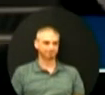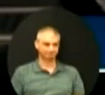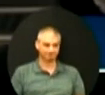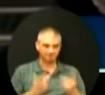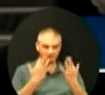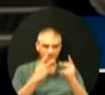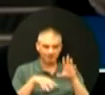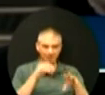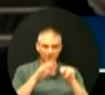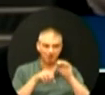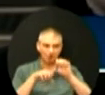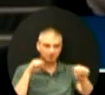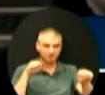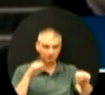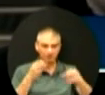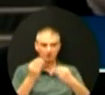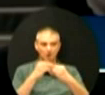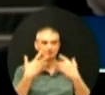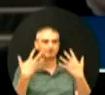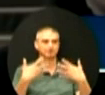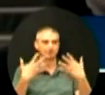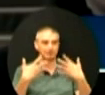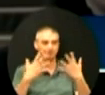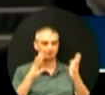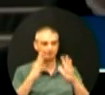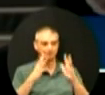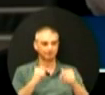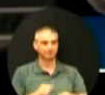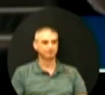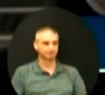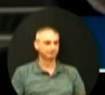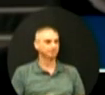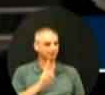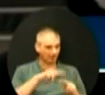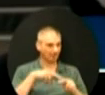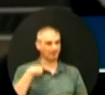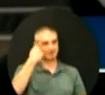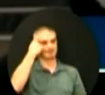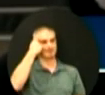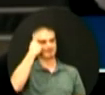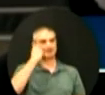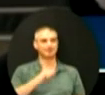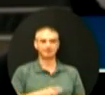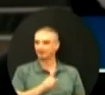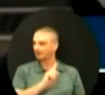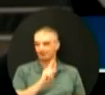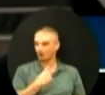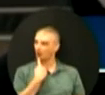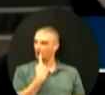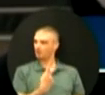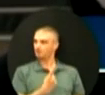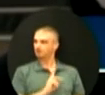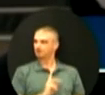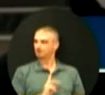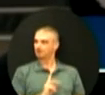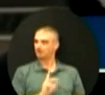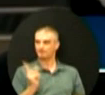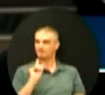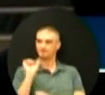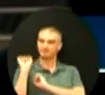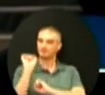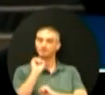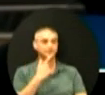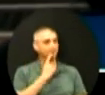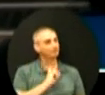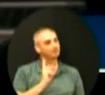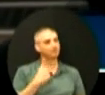מתי הבחירות להסתדרות? בעוד 10 ימים בערך. אז נדע. הבנתי, את לא מצהירה? במי את תומכת? לא,